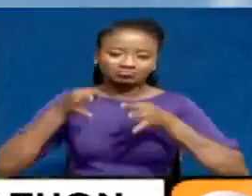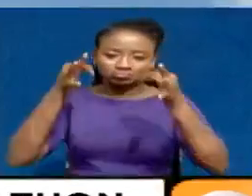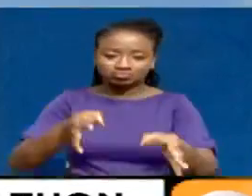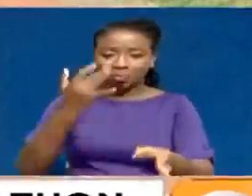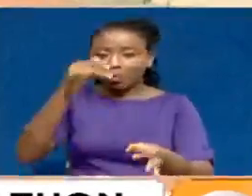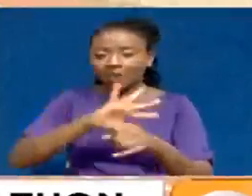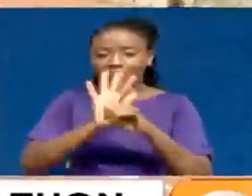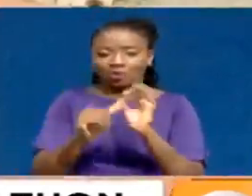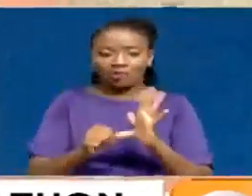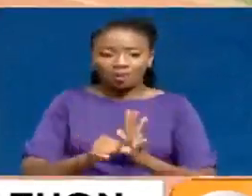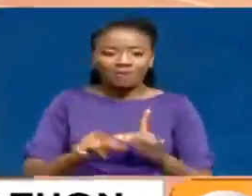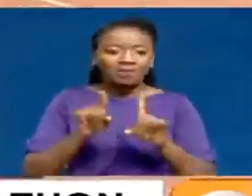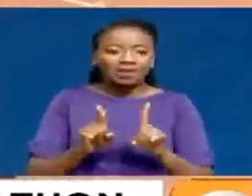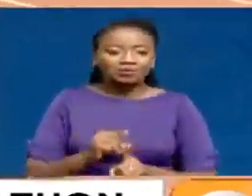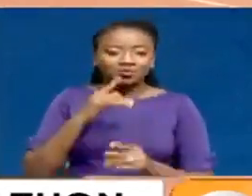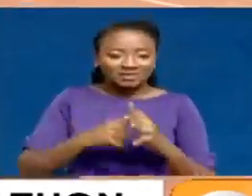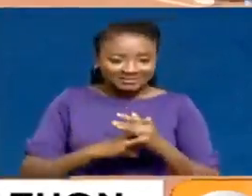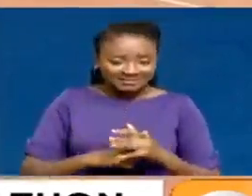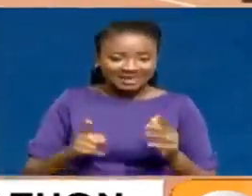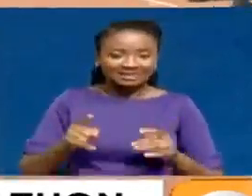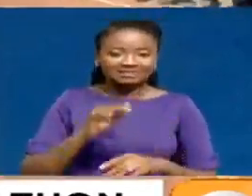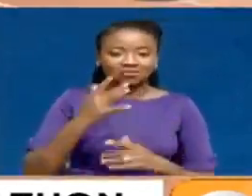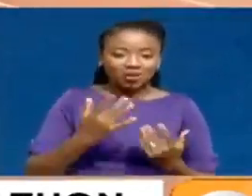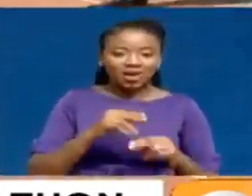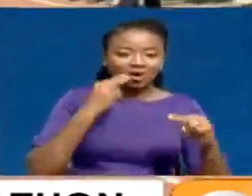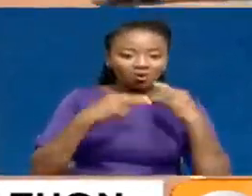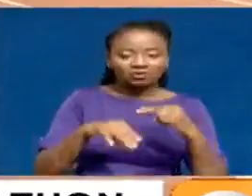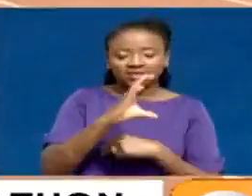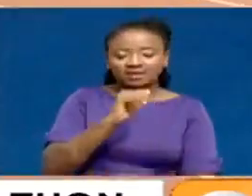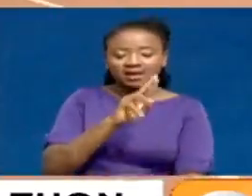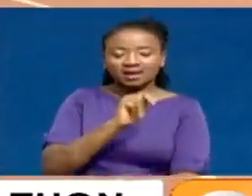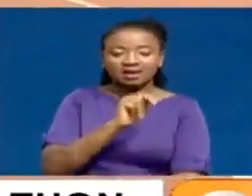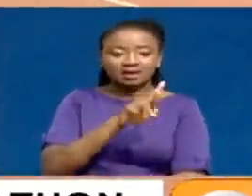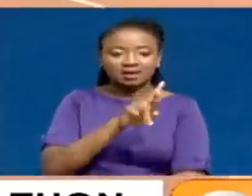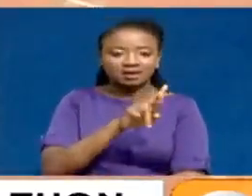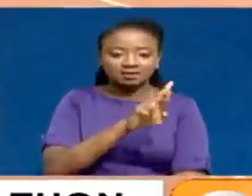corona, na yataanza katika na kukamilika katika hoteli ya Carnival.